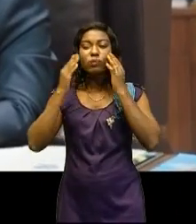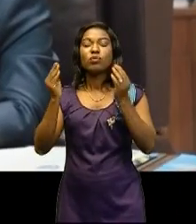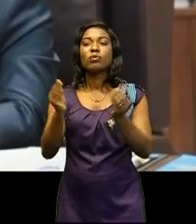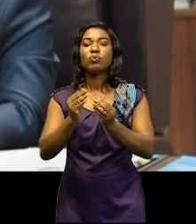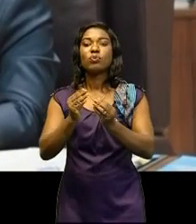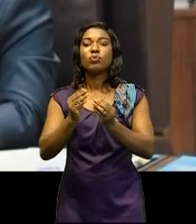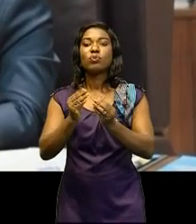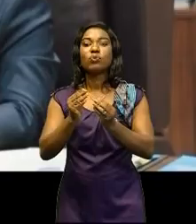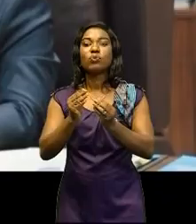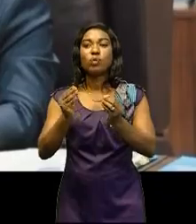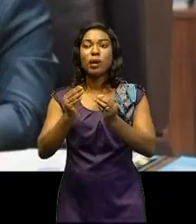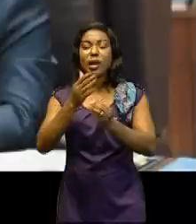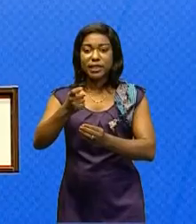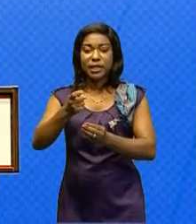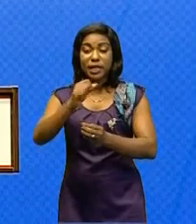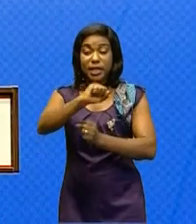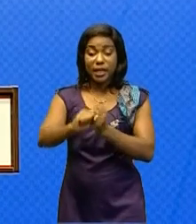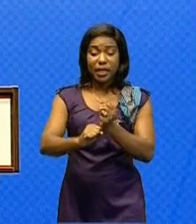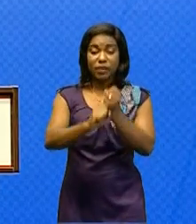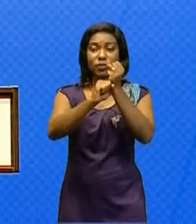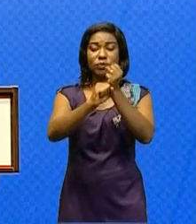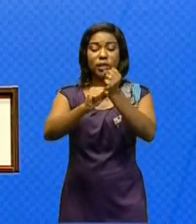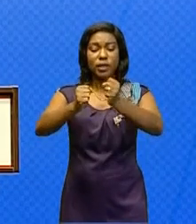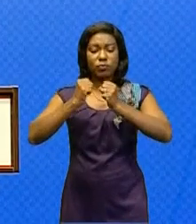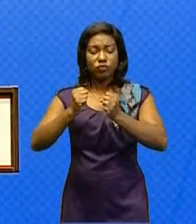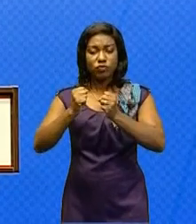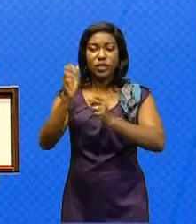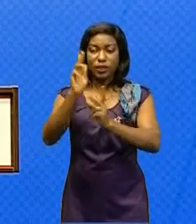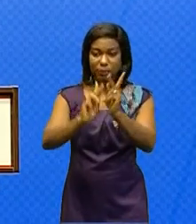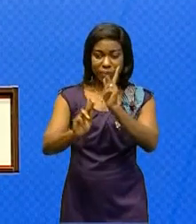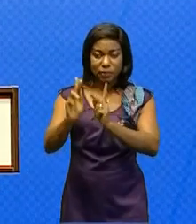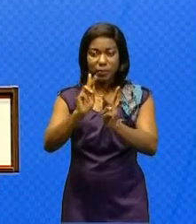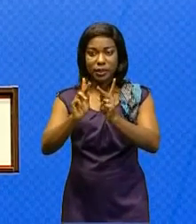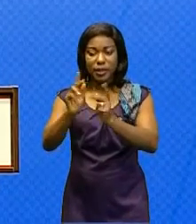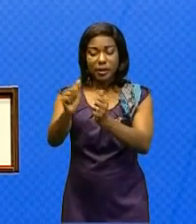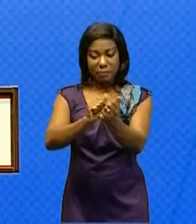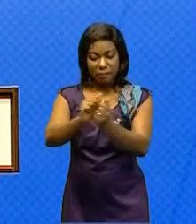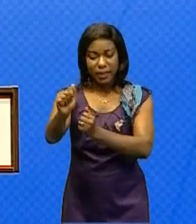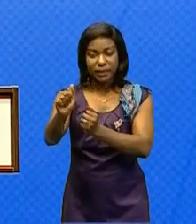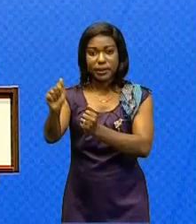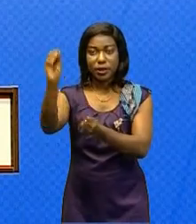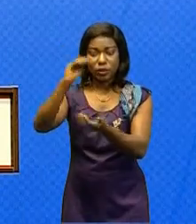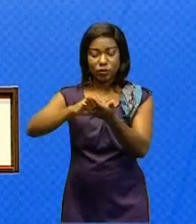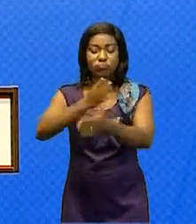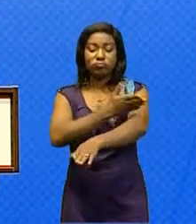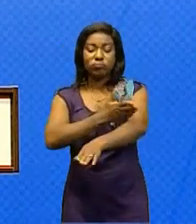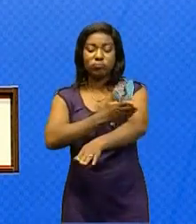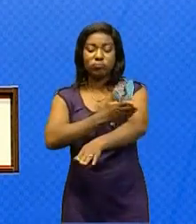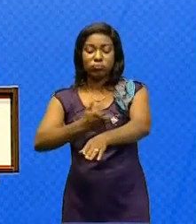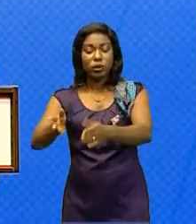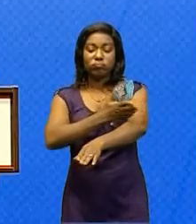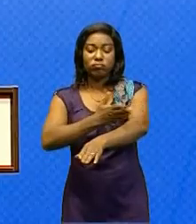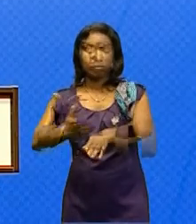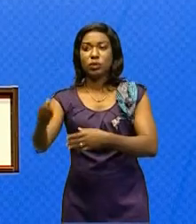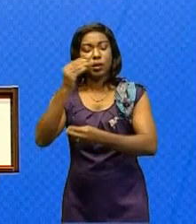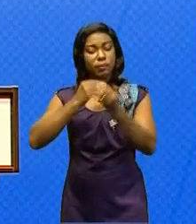a-t-il insisté, le renforcement du pouvoir du peuple passe également par la baisse de prix de biens